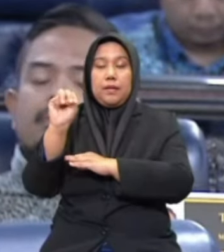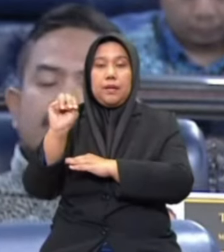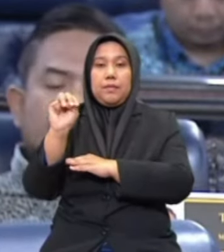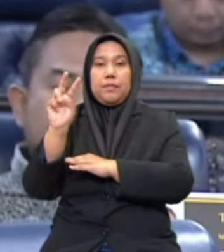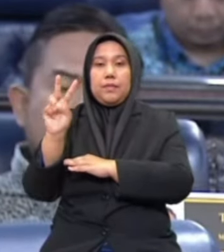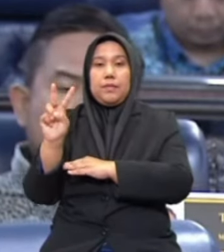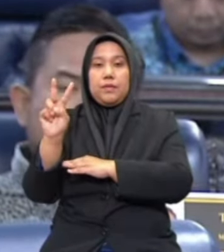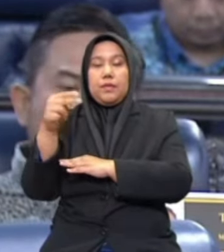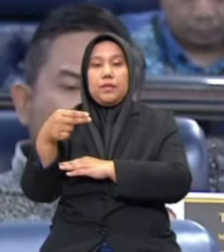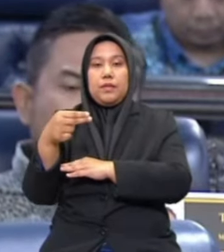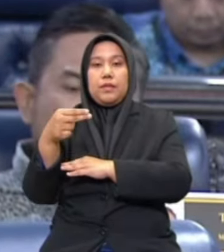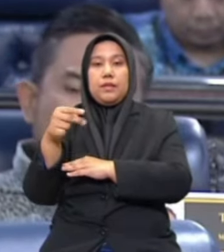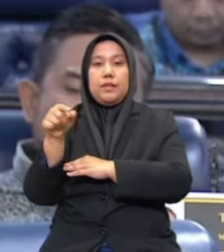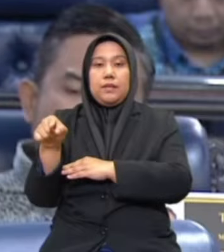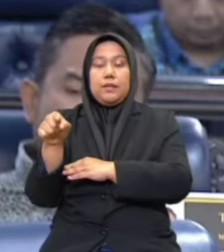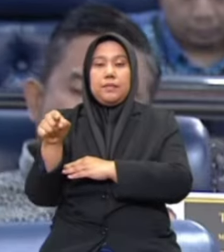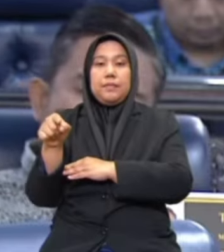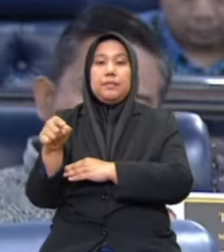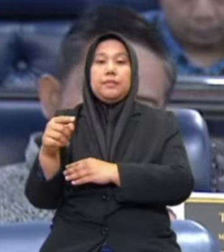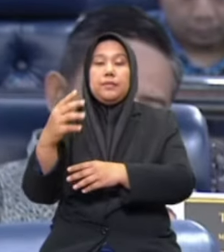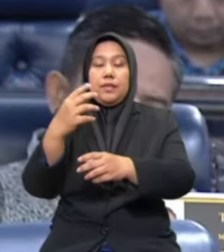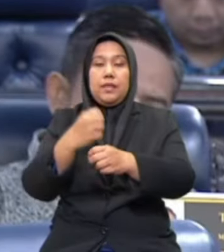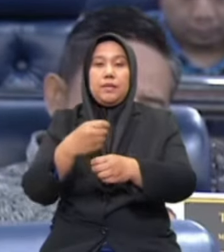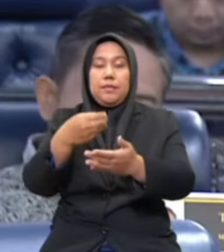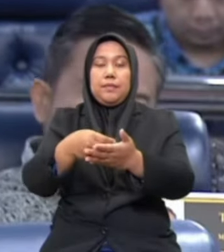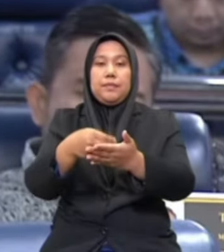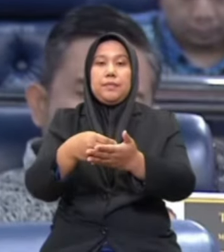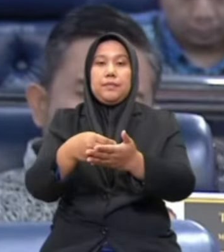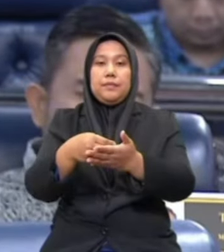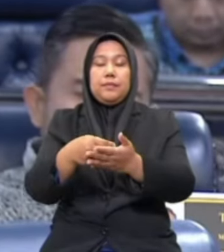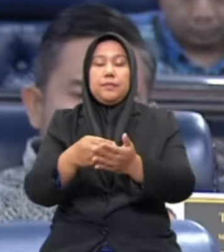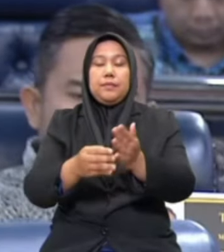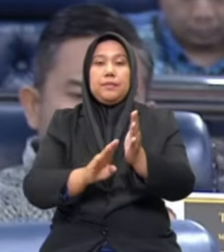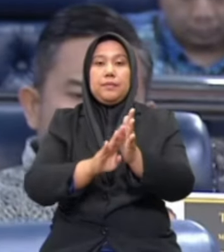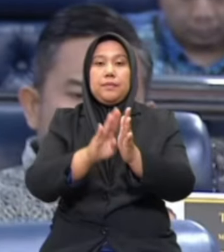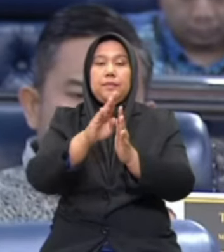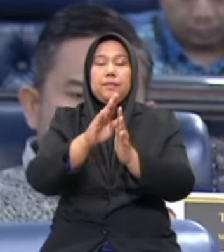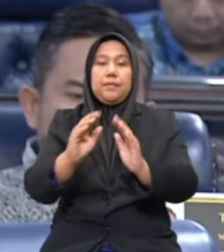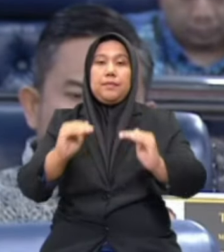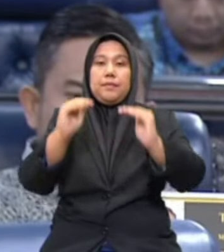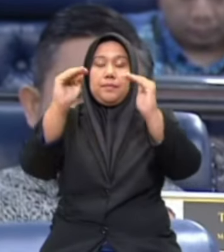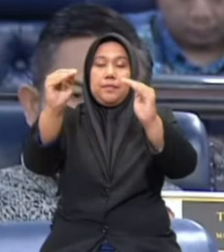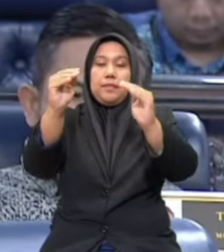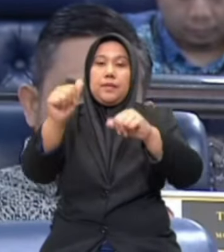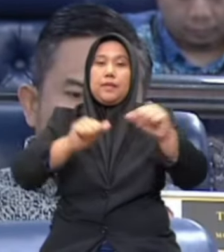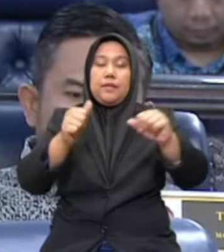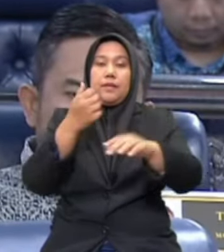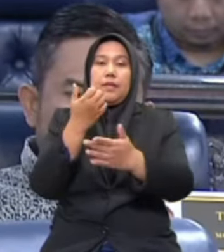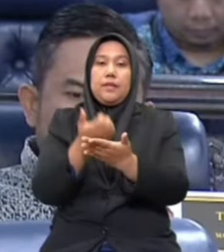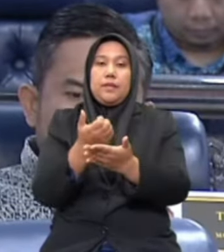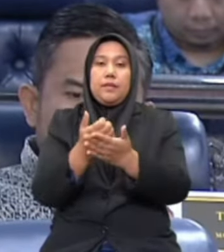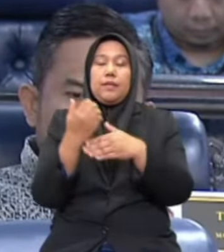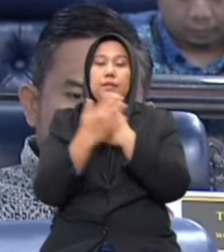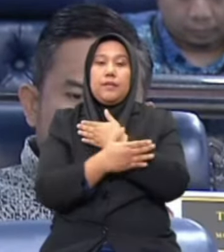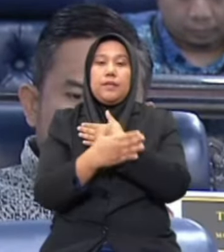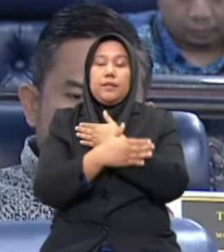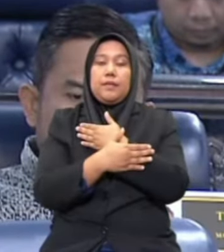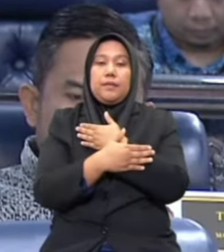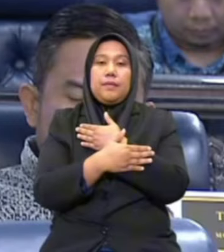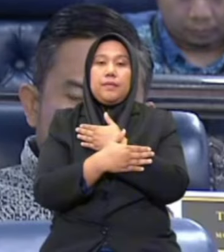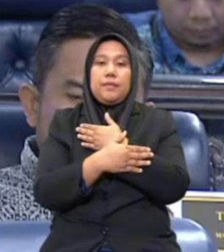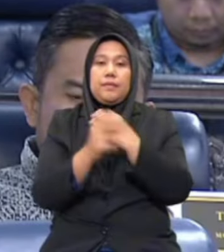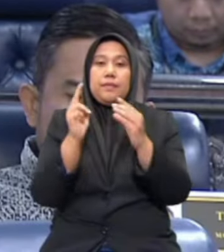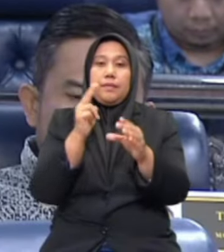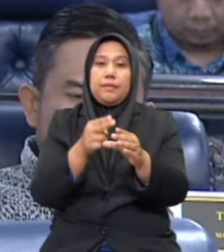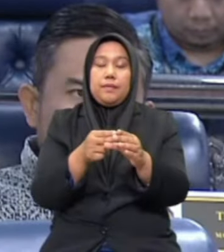hasrat adalah untuk menjana pendapatan dan mempertingkatkan aktiviti ekonomi dalam negara dan ianya melibatkan dengan